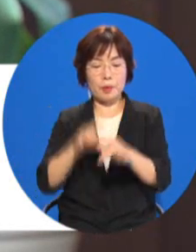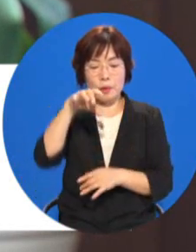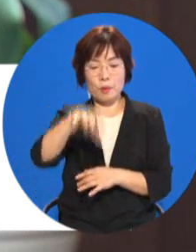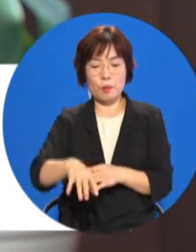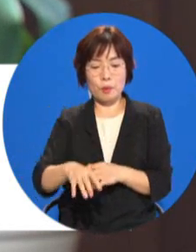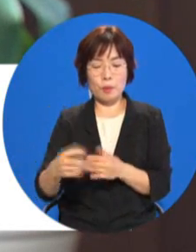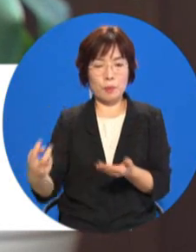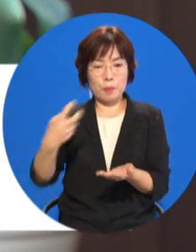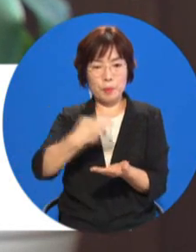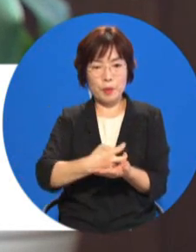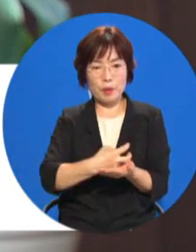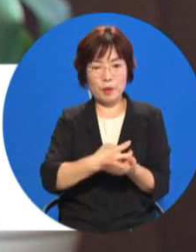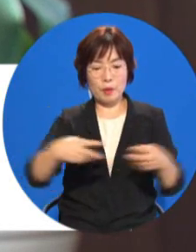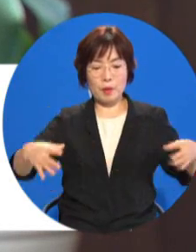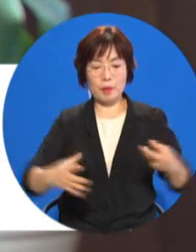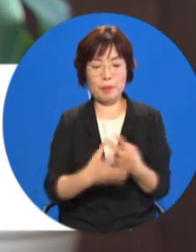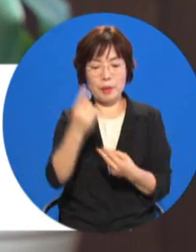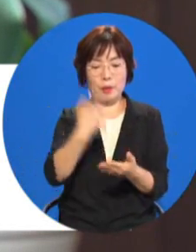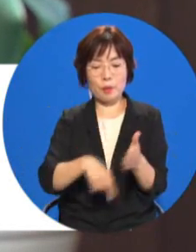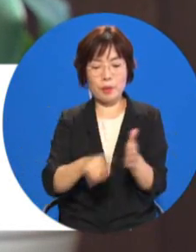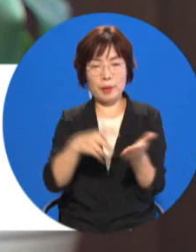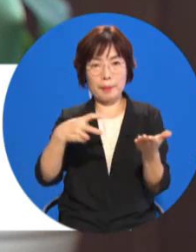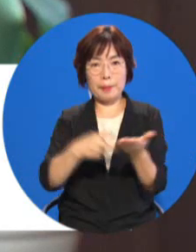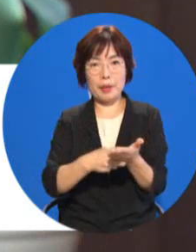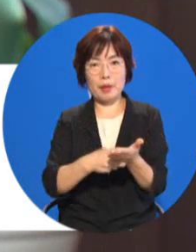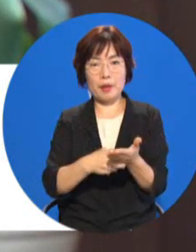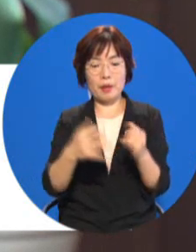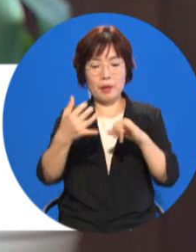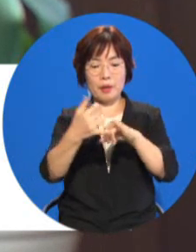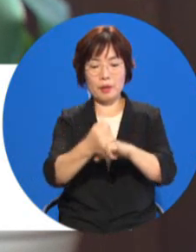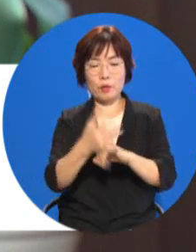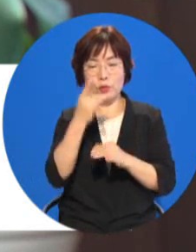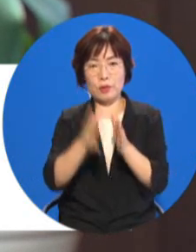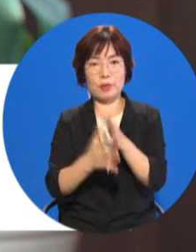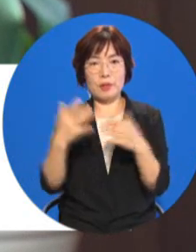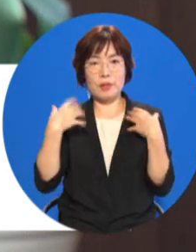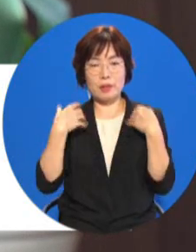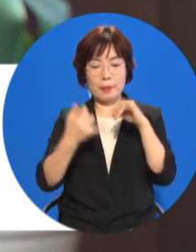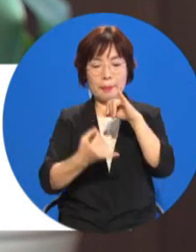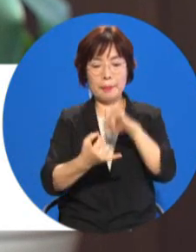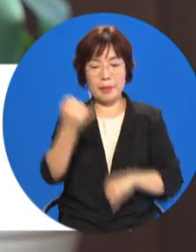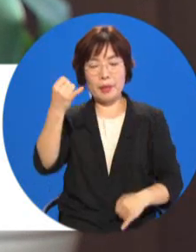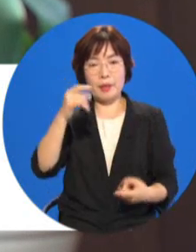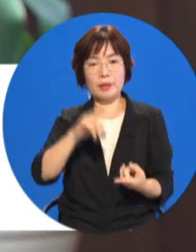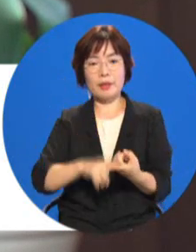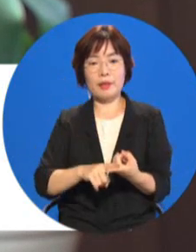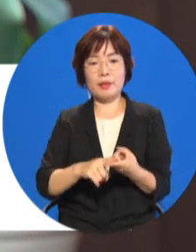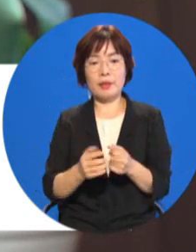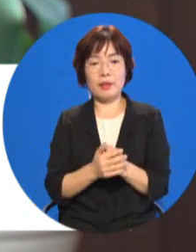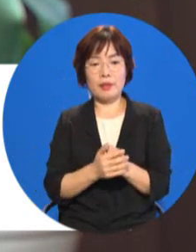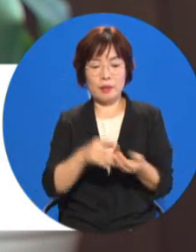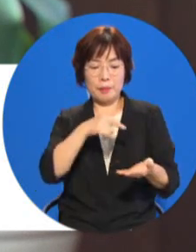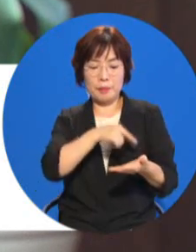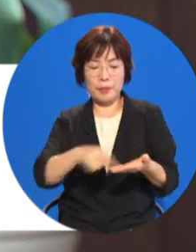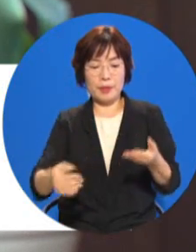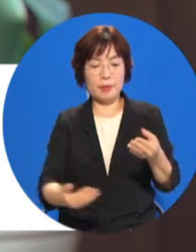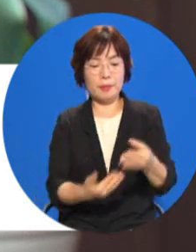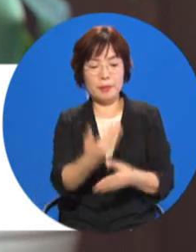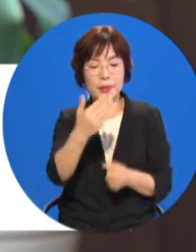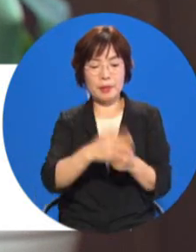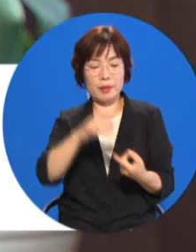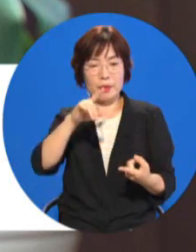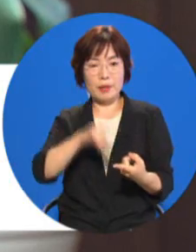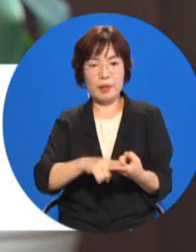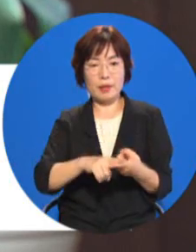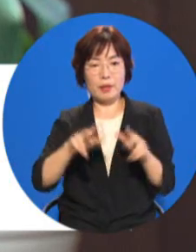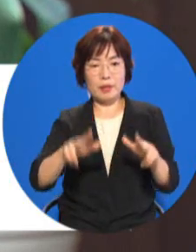PRT 단일화, 통합 발권을 이행하겠다고 하였으나 순천시가 의무를 불이행하여 적자가 발생하였고 이에